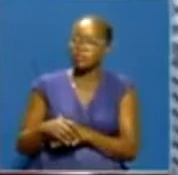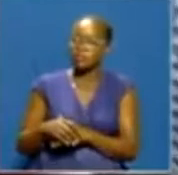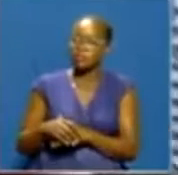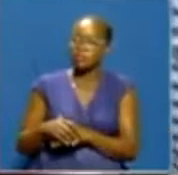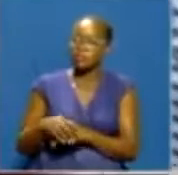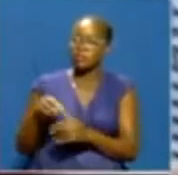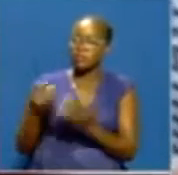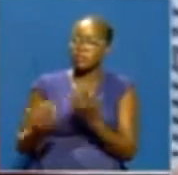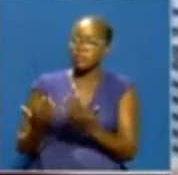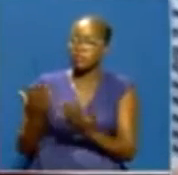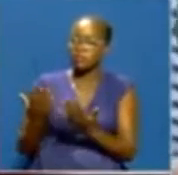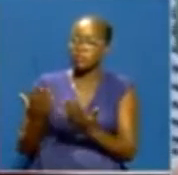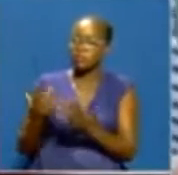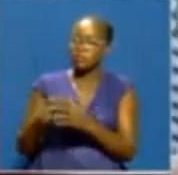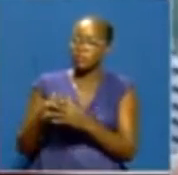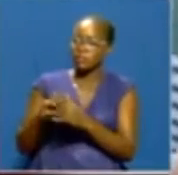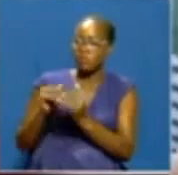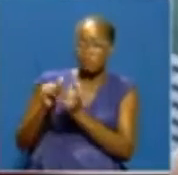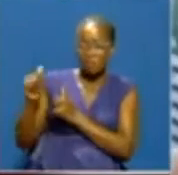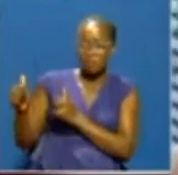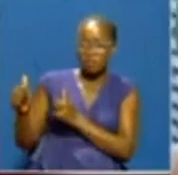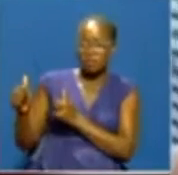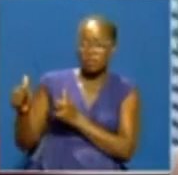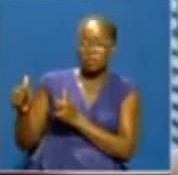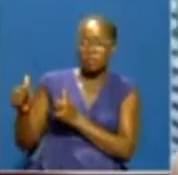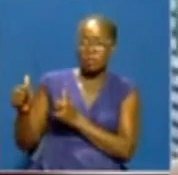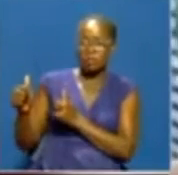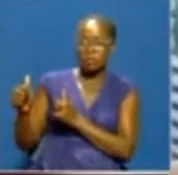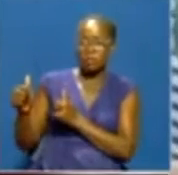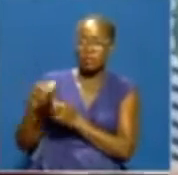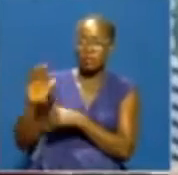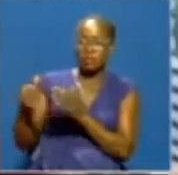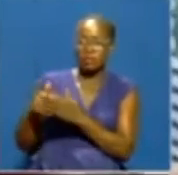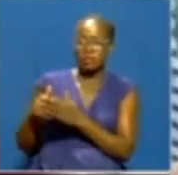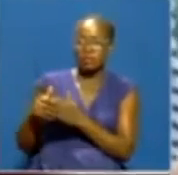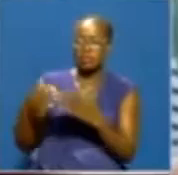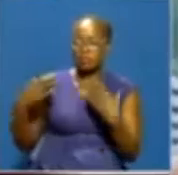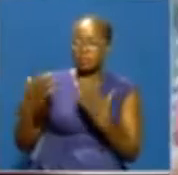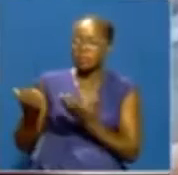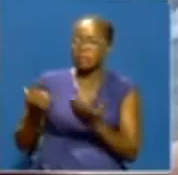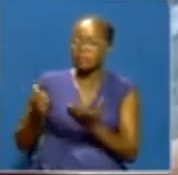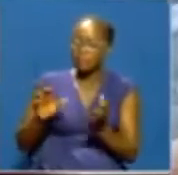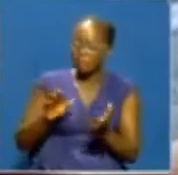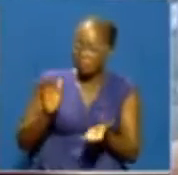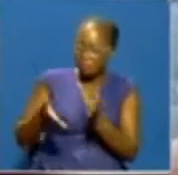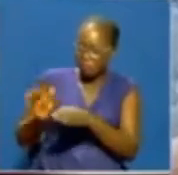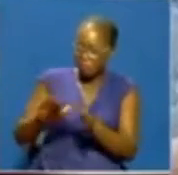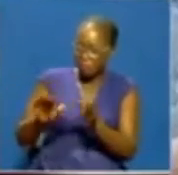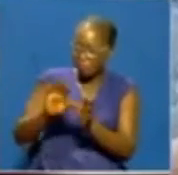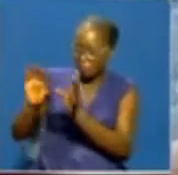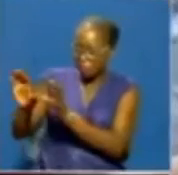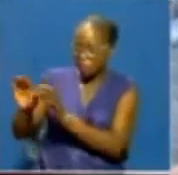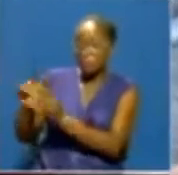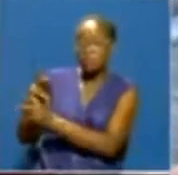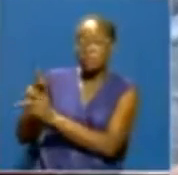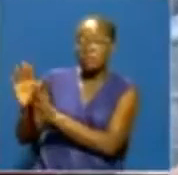ile store ya Irungu, na ile store ya Irungu ndio bells zote, watu wa soko huchukua mzigo na kuweka pale. So jana ilikuwa ni wakati watu walikuwa